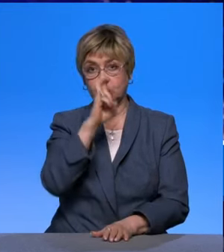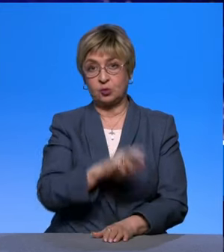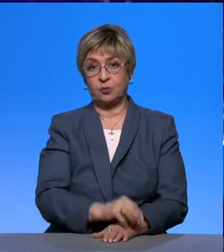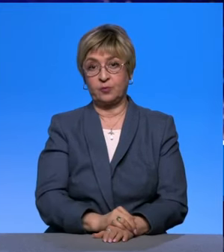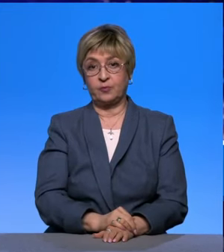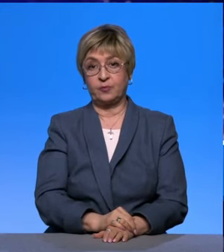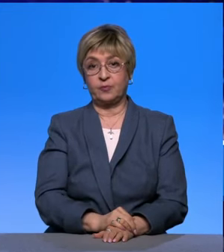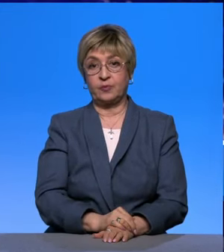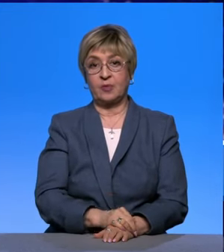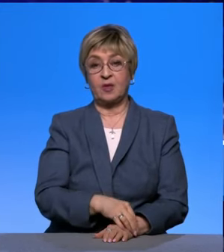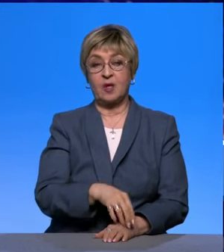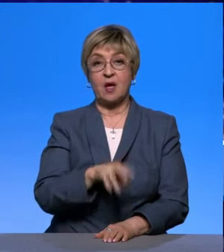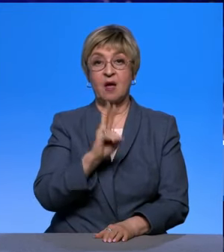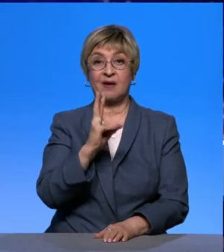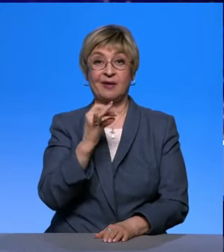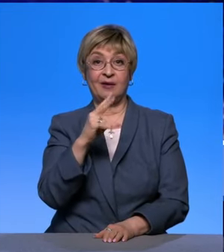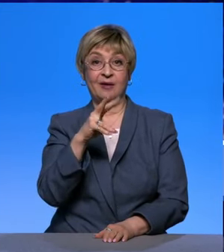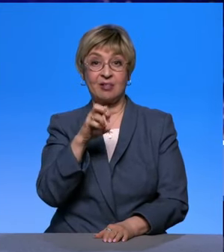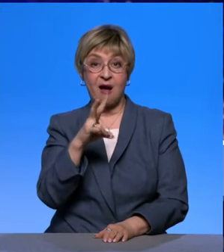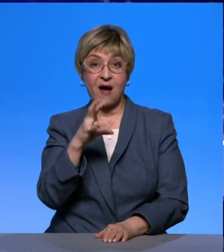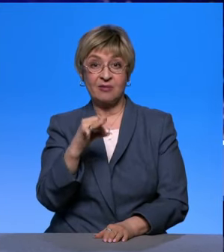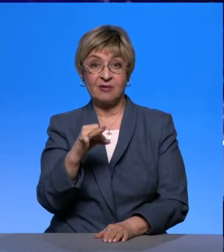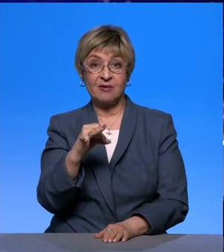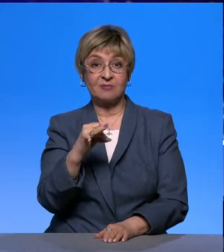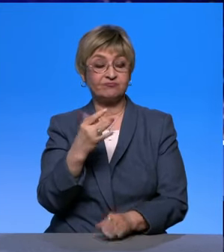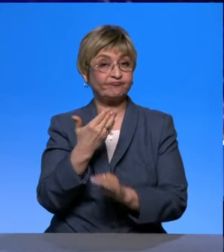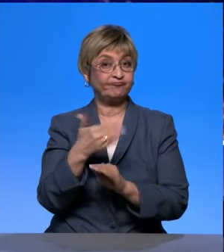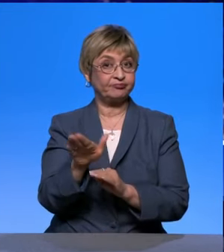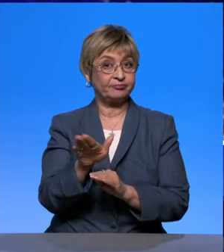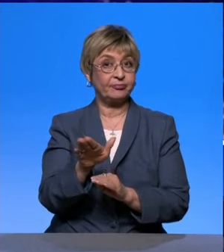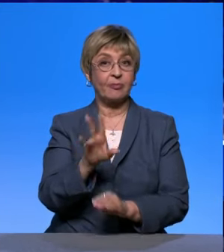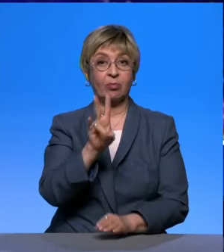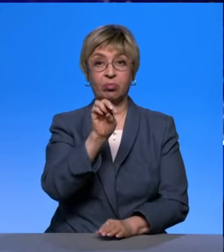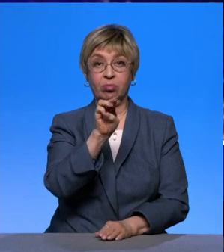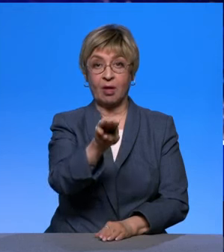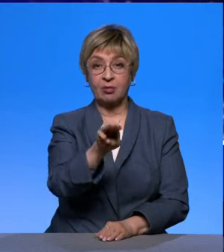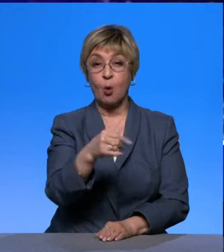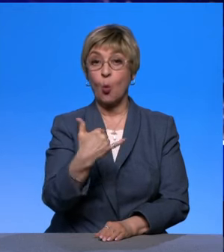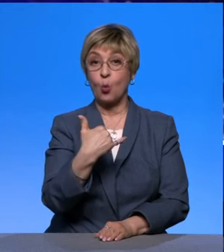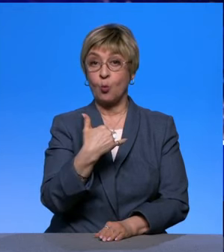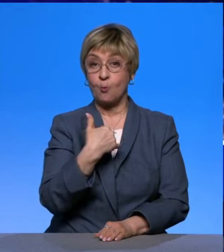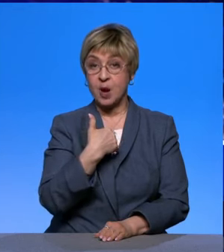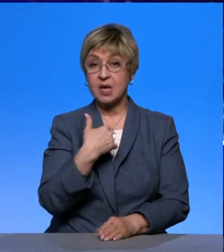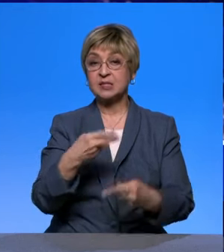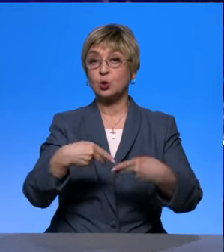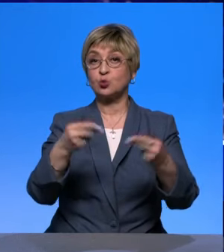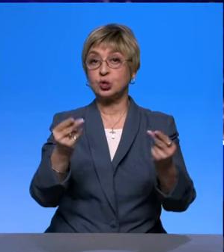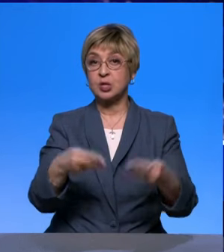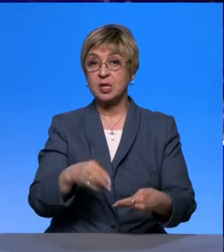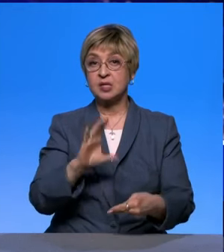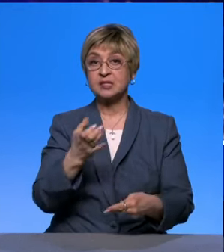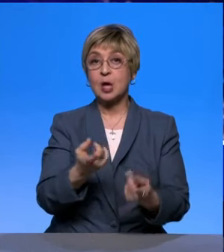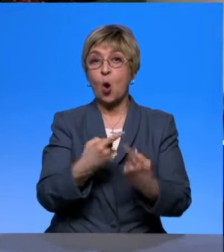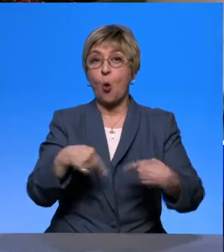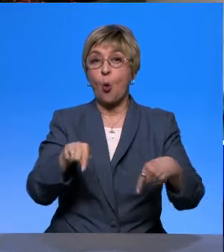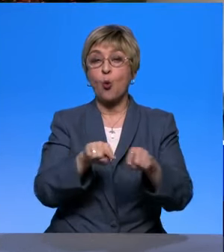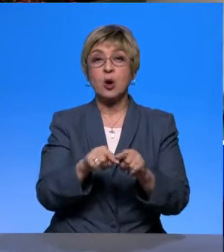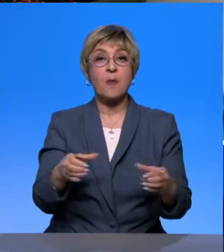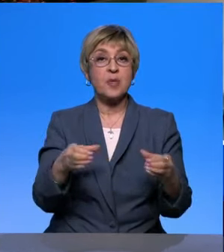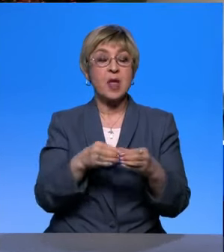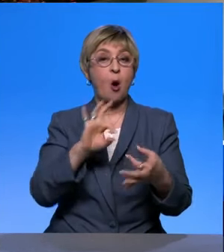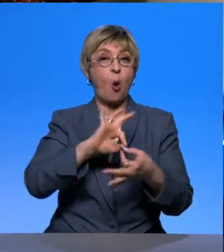Лорд Киланин не поддался давлению. Он сказал: нет, мы заключили контракт с оргкомитетом